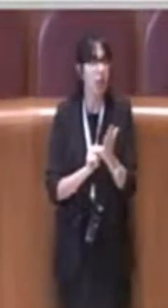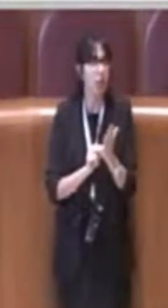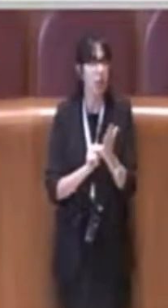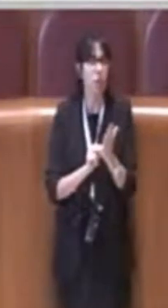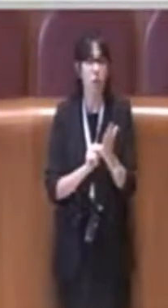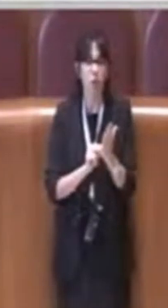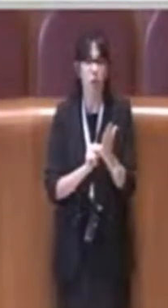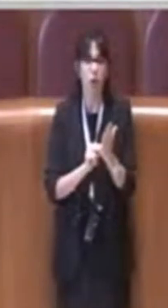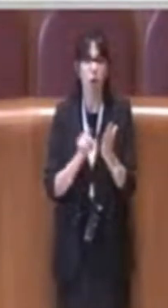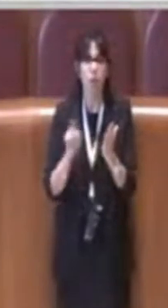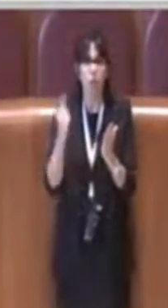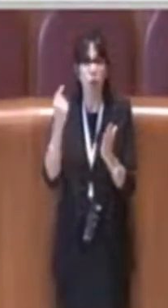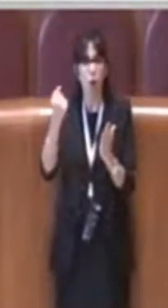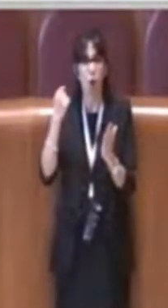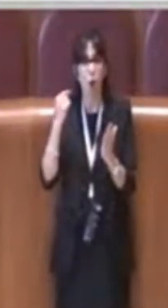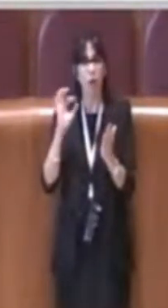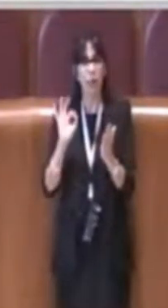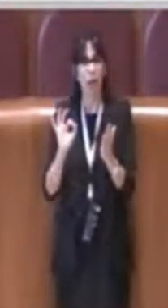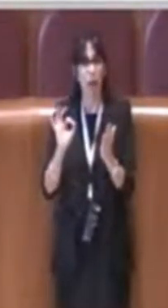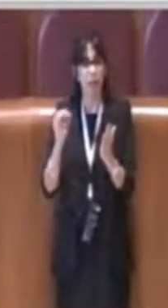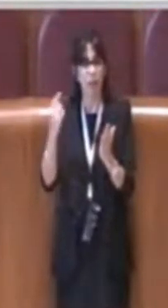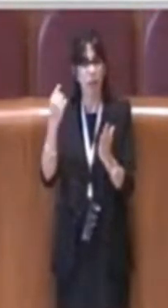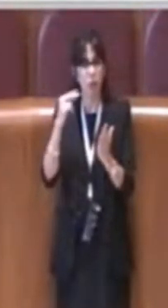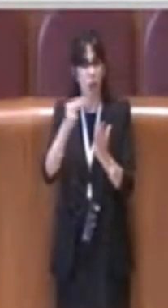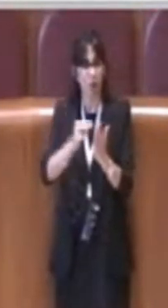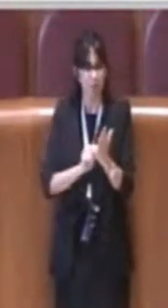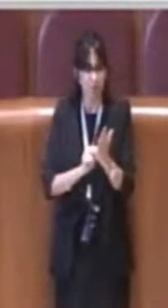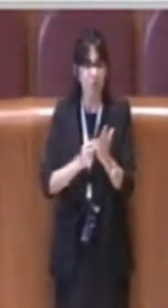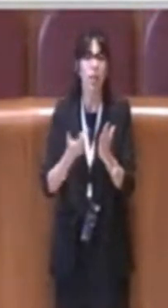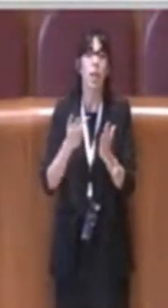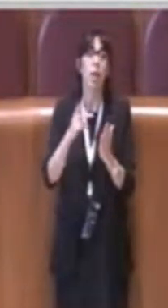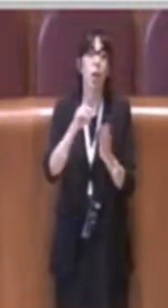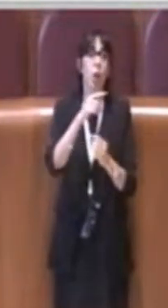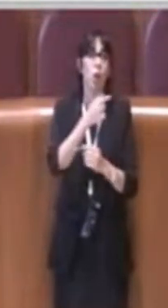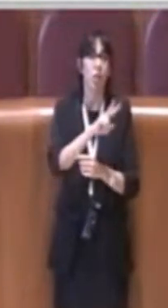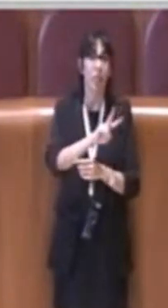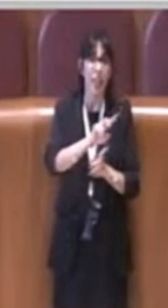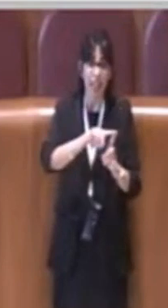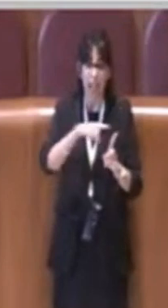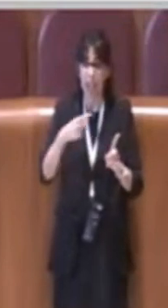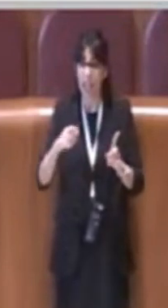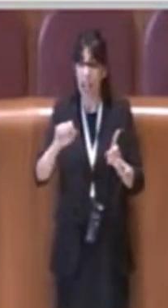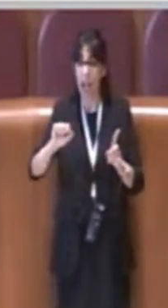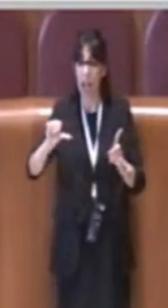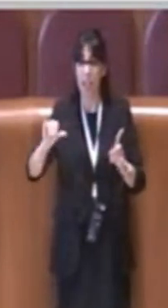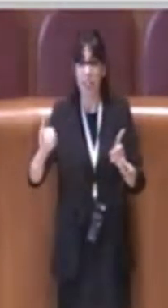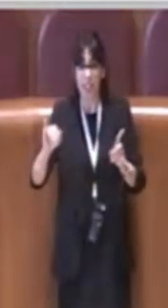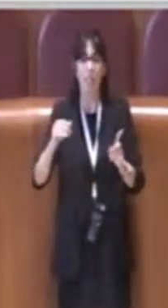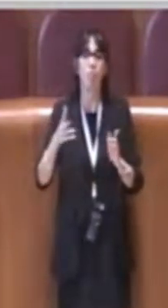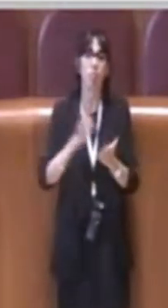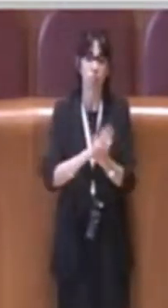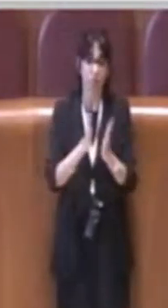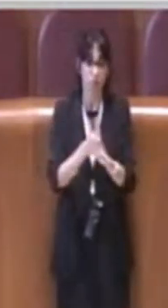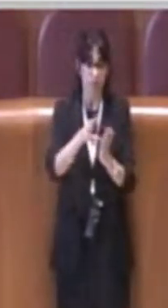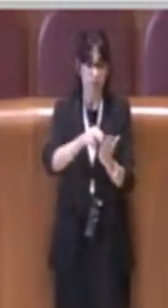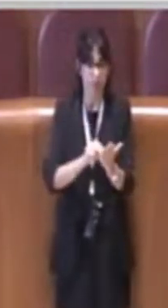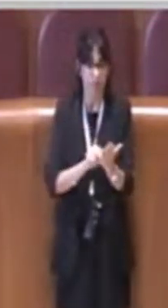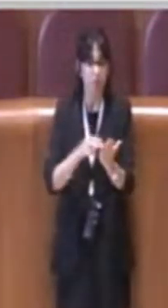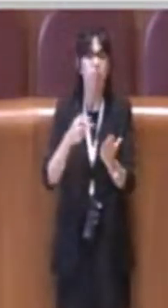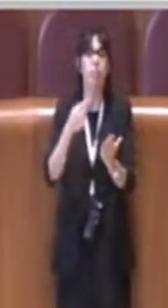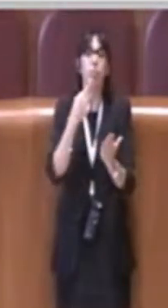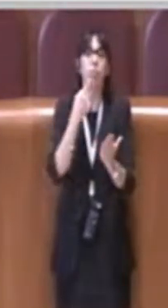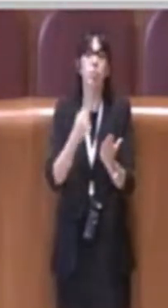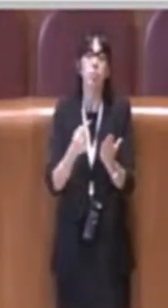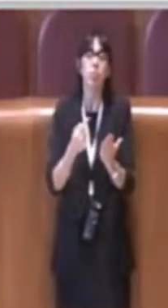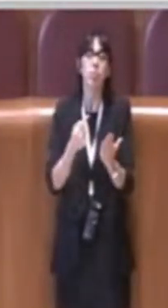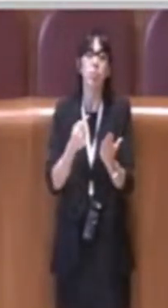dal notaio tra Tor Vergata, l'Università di Tor Vergata e l'ASI, cioè, appare insomma che